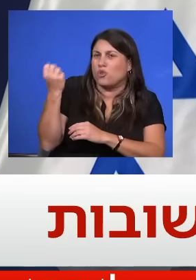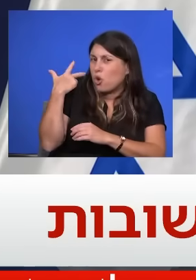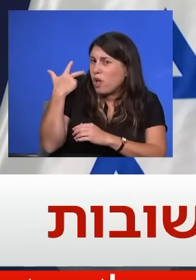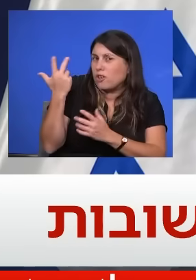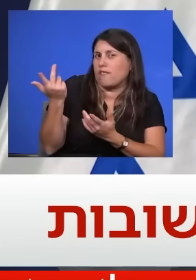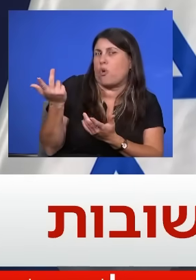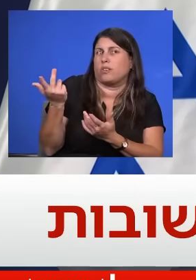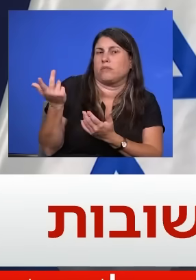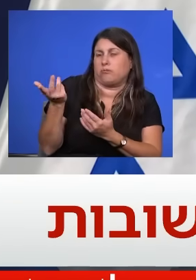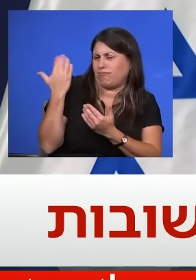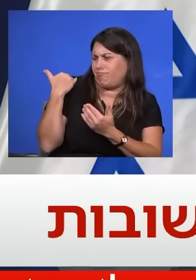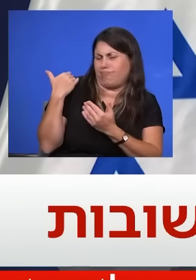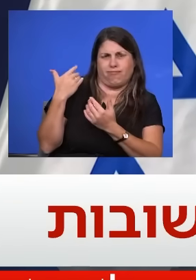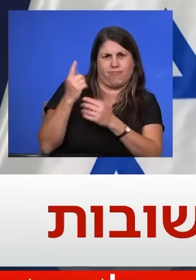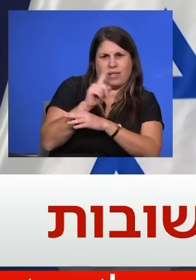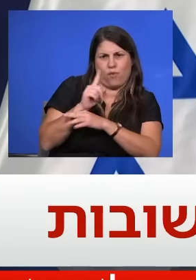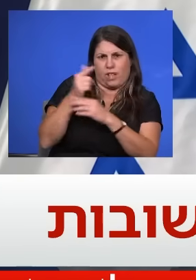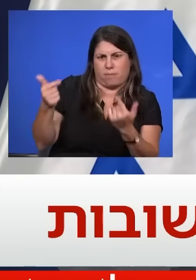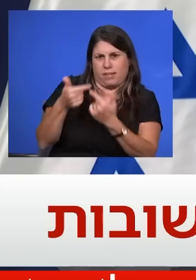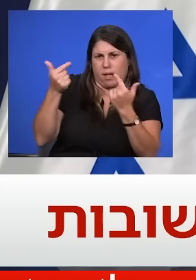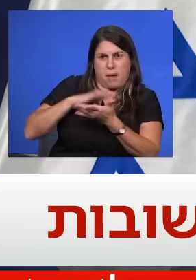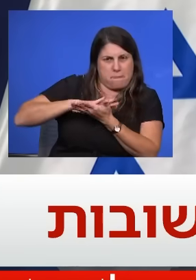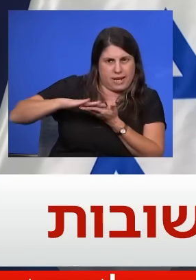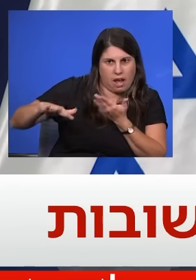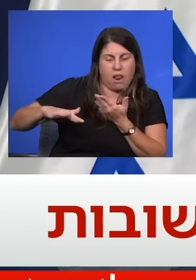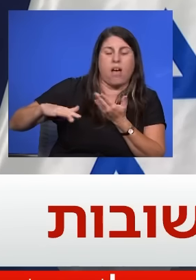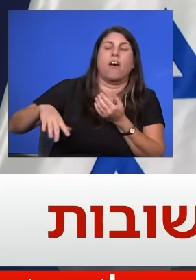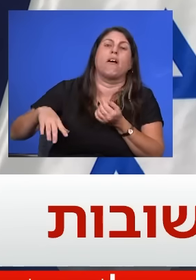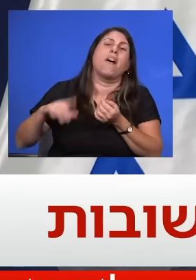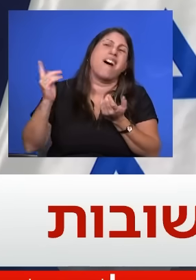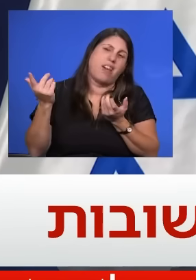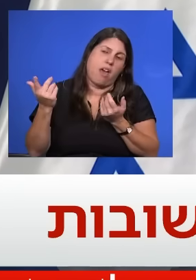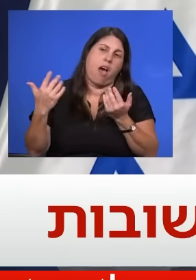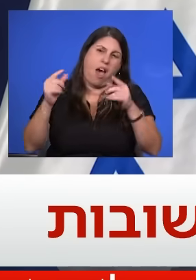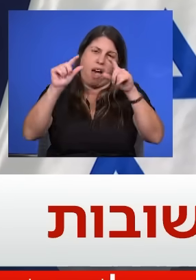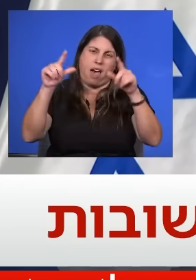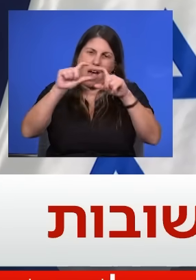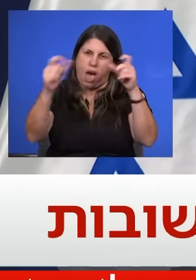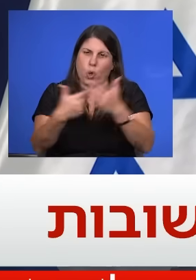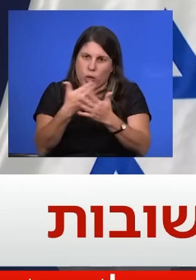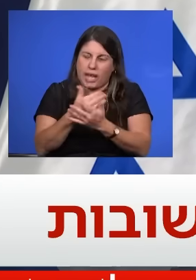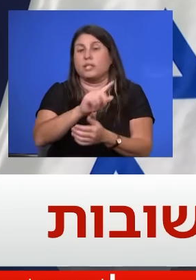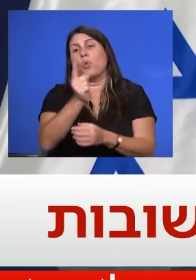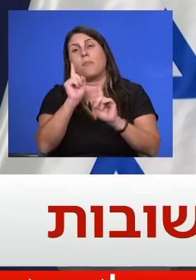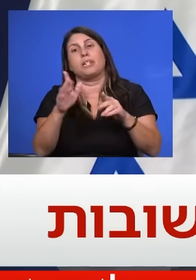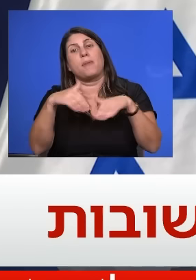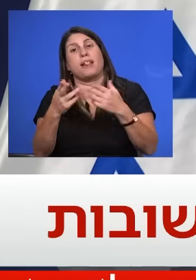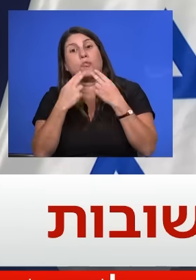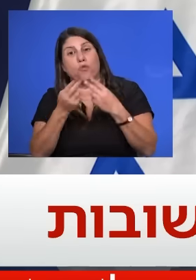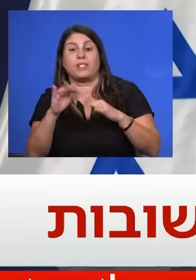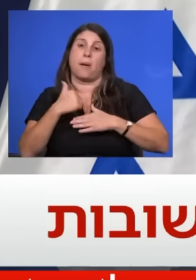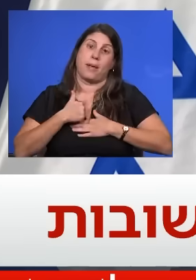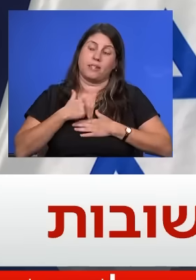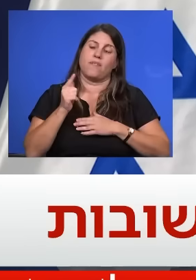המלחמה הראשונים. בשורה התחתונה, הכותרת המרכזית פה, כולם יצטרכו לתת תשובות, גם אני, אבל אחרי המלחמה.